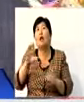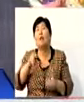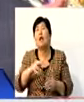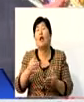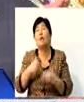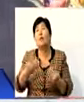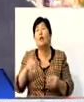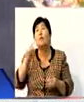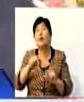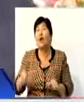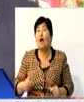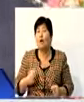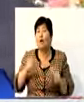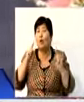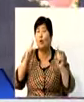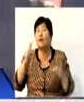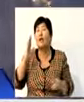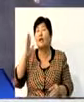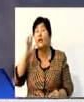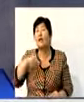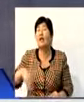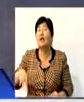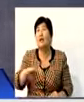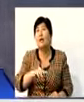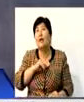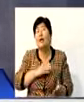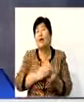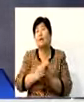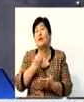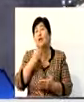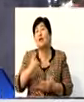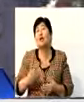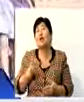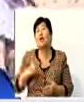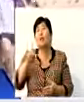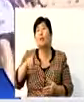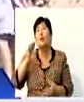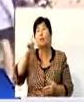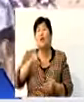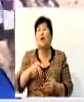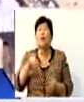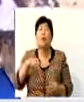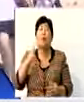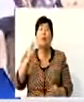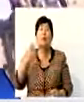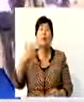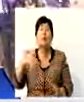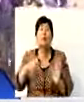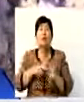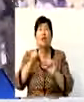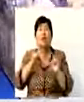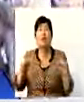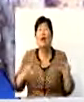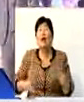сенімдемін. Мектебімнің абыройын көтеріп, келешекте еліме қызмет етіп, жақсы маман боламын деген сенімдемін. Нөмірі 257 орта